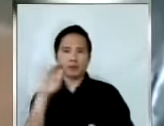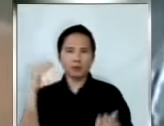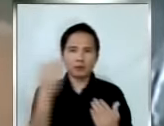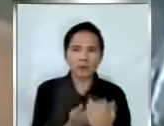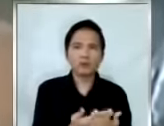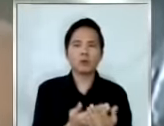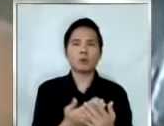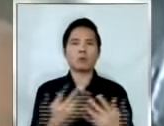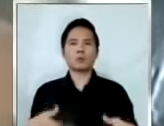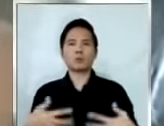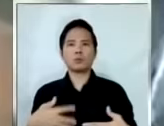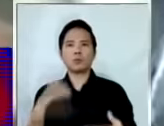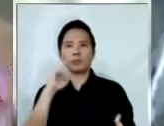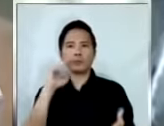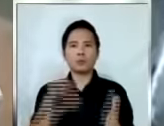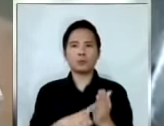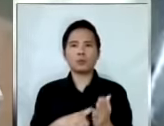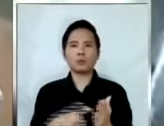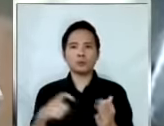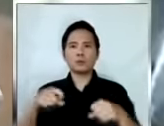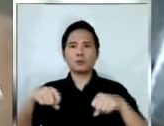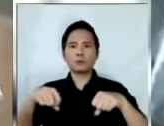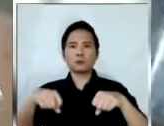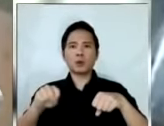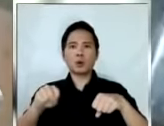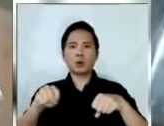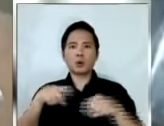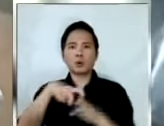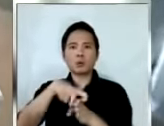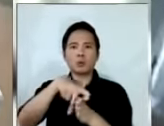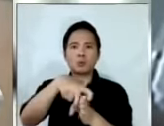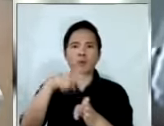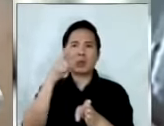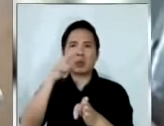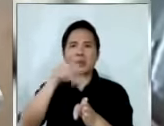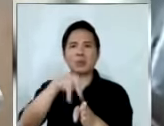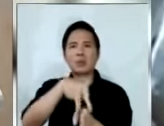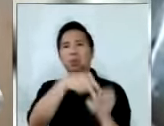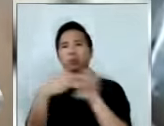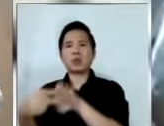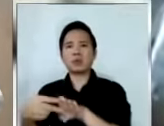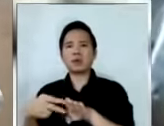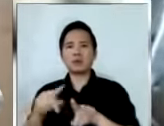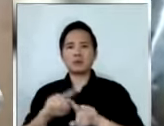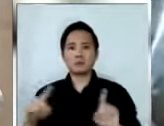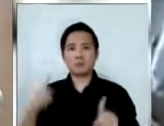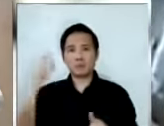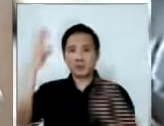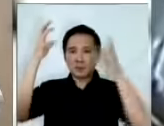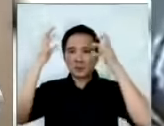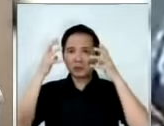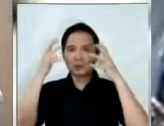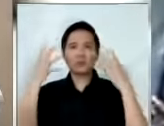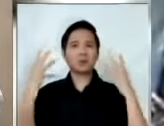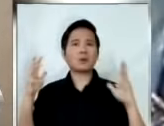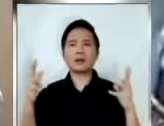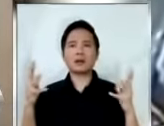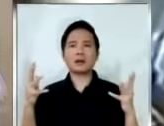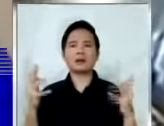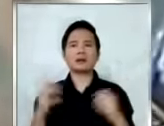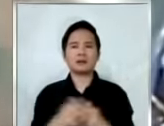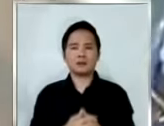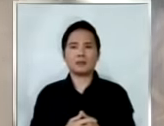sa motorsiklo na walang suot na helmet at walang face mask. Nang kanilang sitakin, agad bumaba ang nakaangkas. Dinamba siya ng mga pulis saka